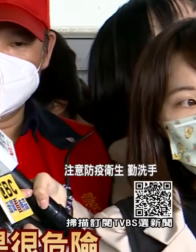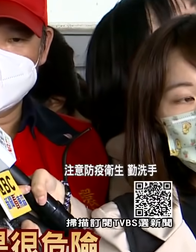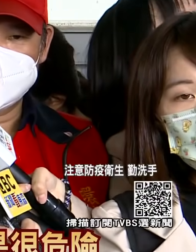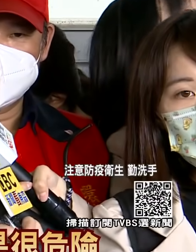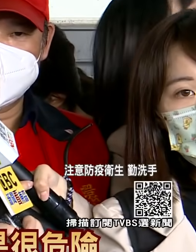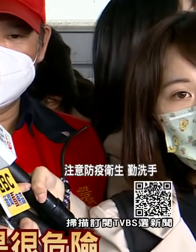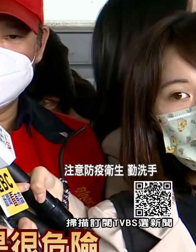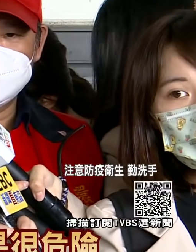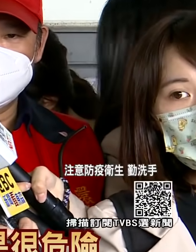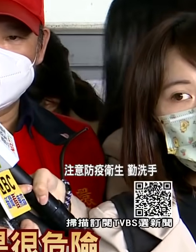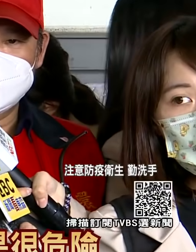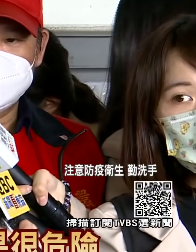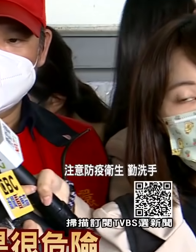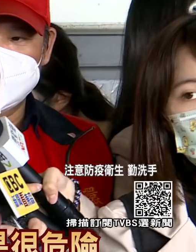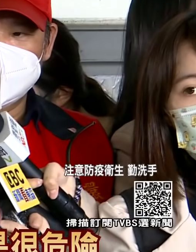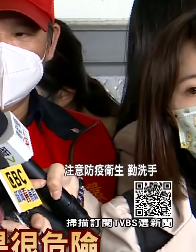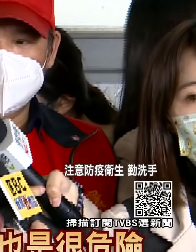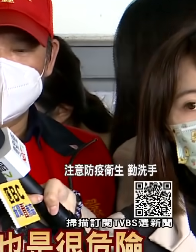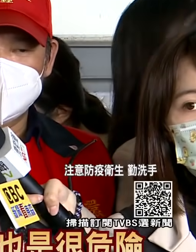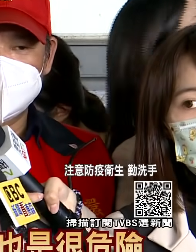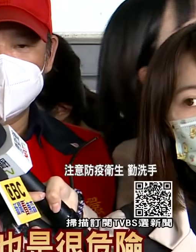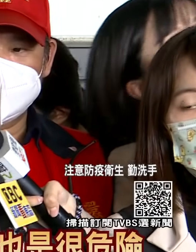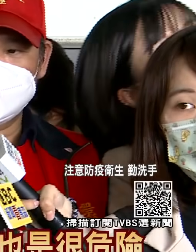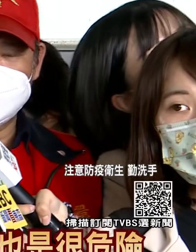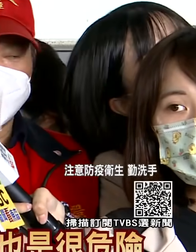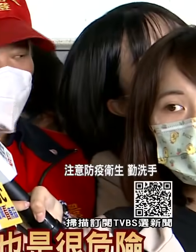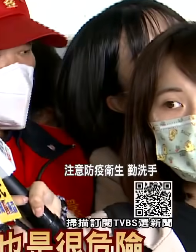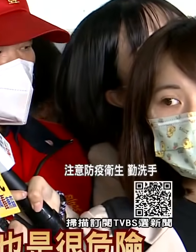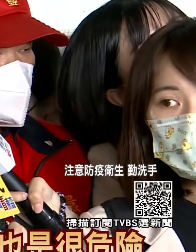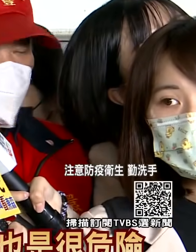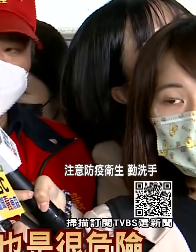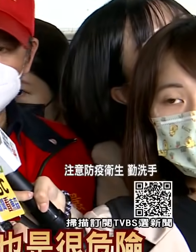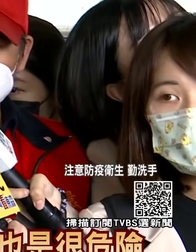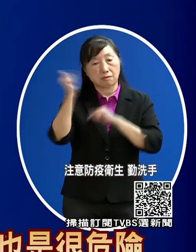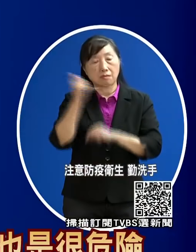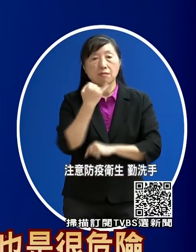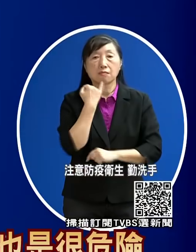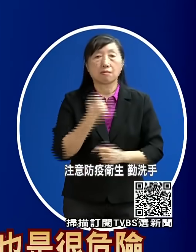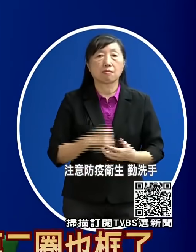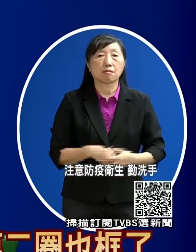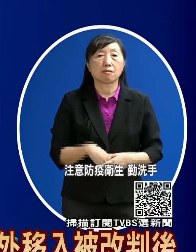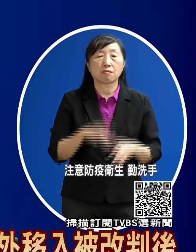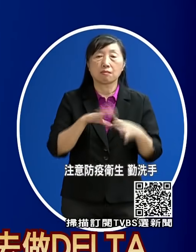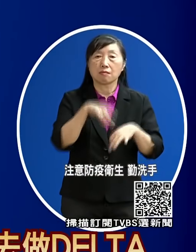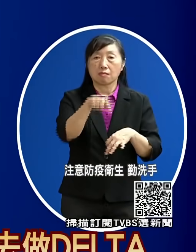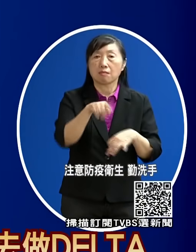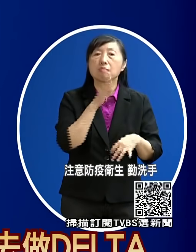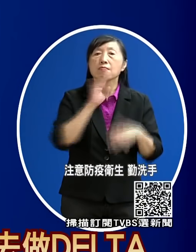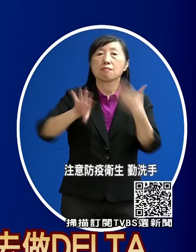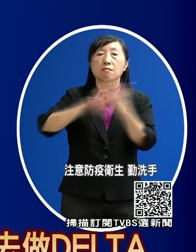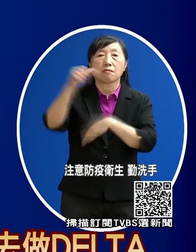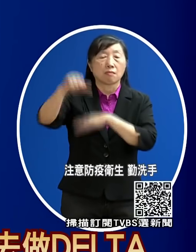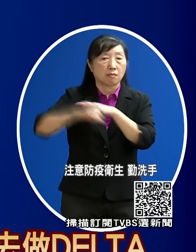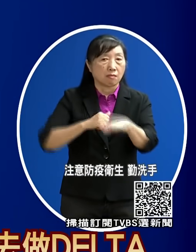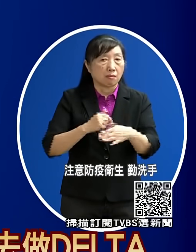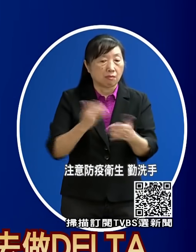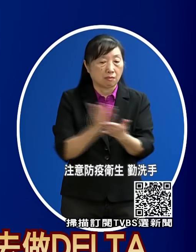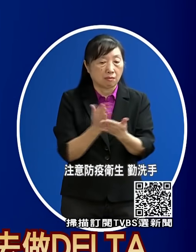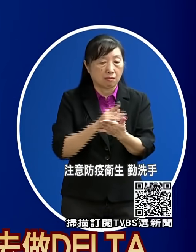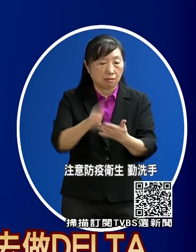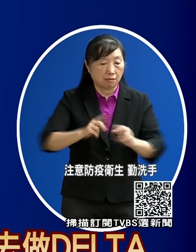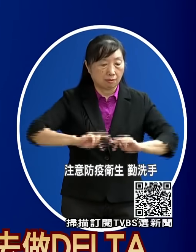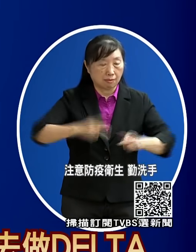来觉得第二圈也是很危险，所以因为是德尔塔，所以我们先框第二圈也框。 那我们是因为他境外移入被改判之后